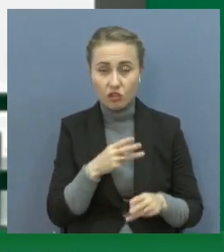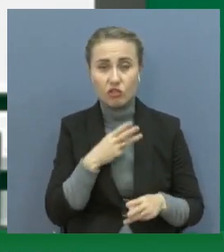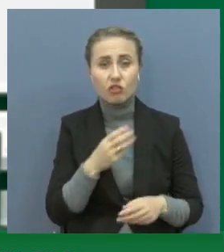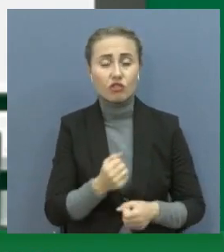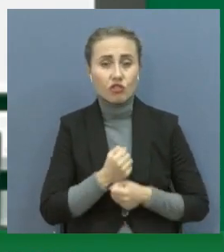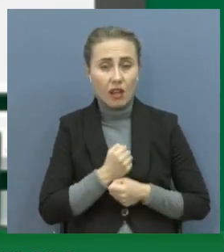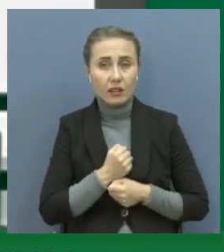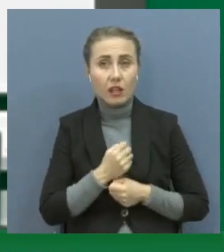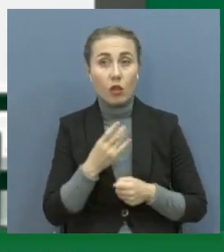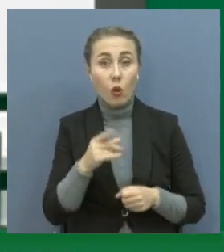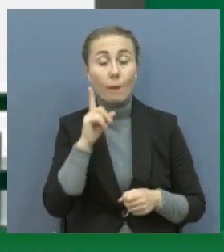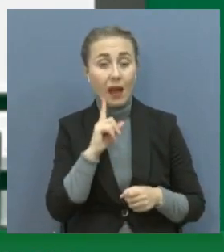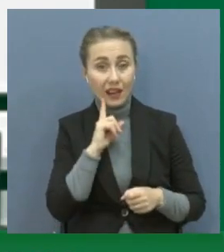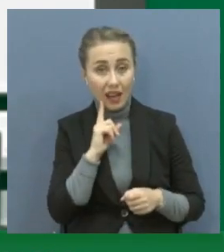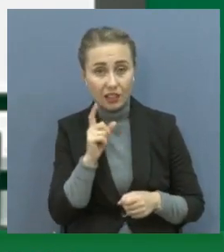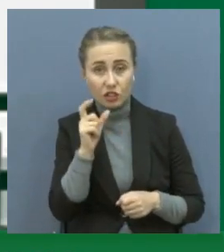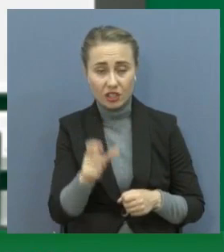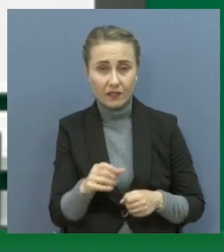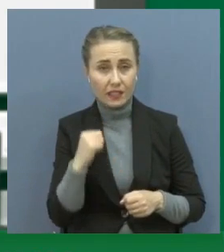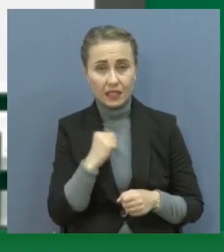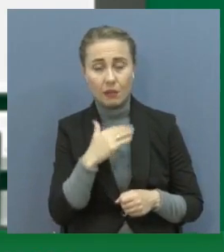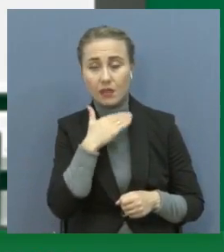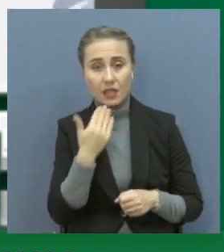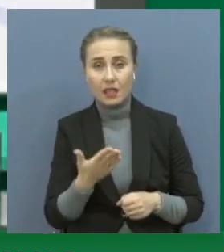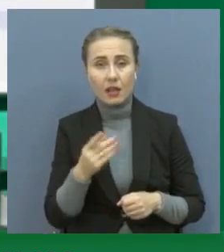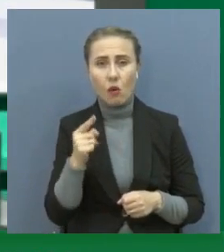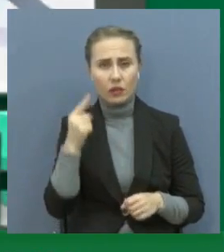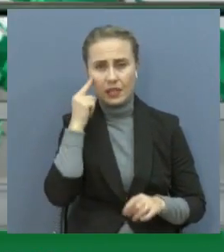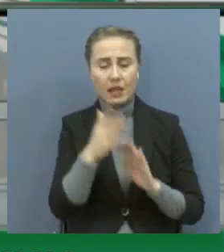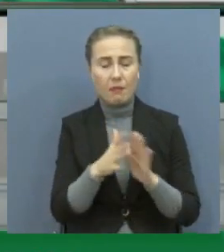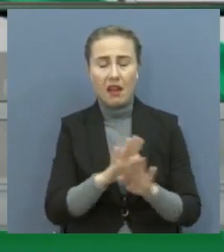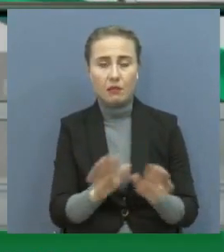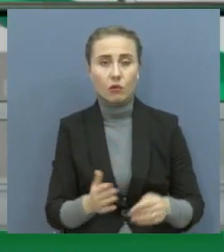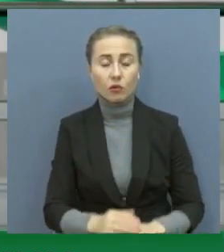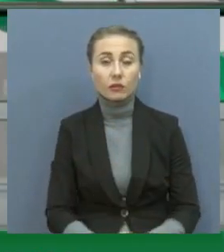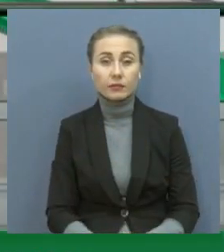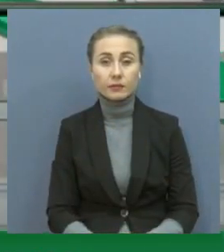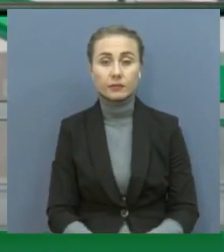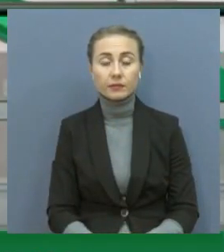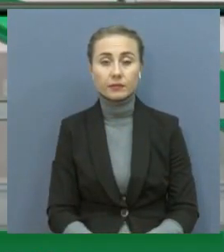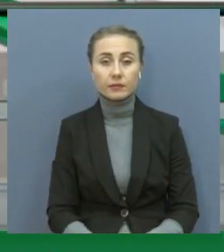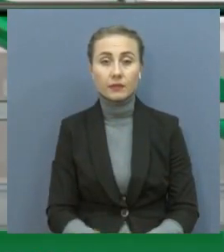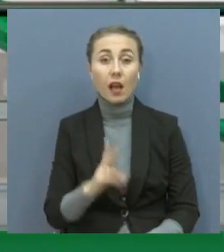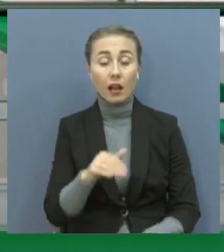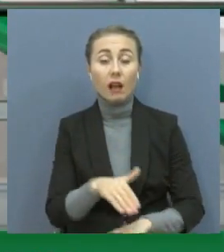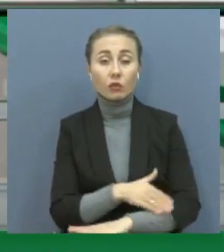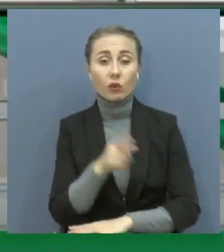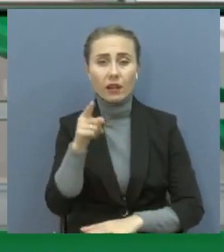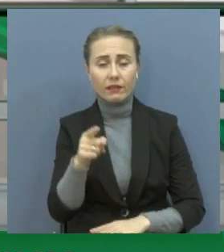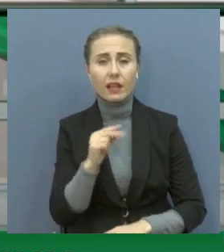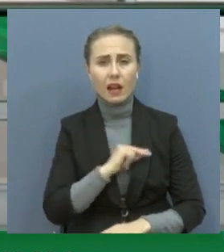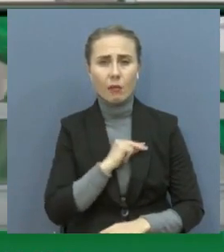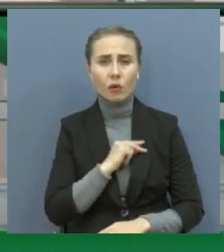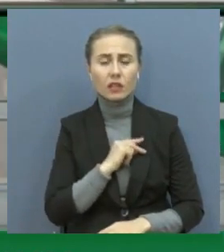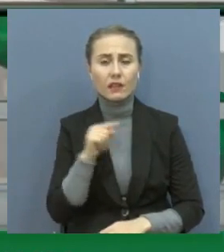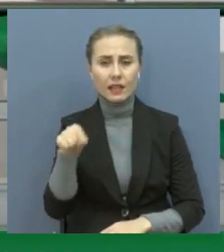Но, тем не менее, пока человек сам не захочет, он этого не... Как бы он не... Вот как долго вы восстанавливали психику такого